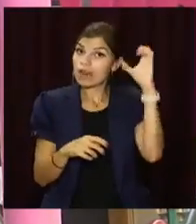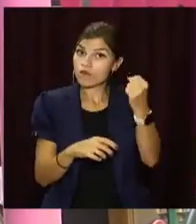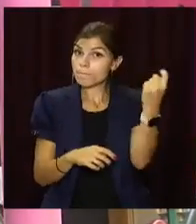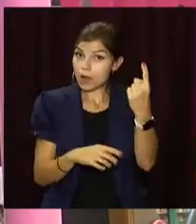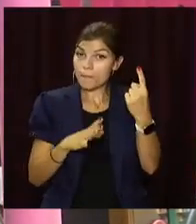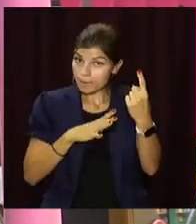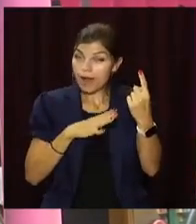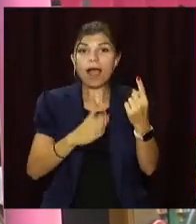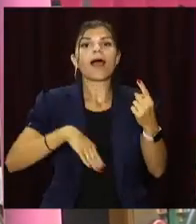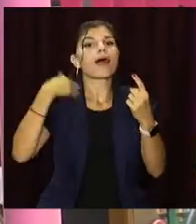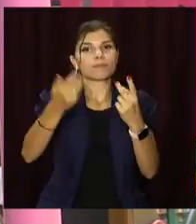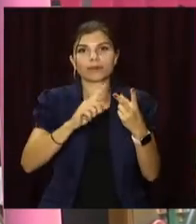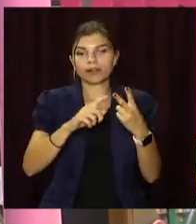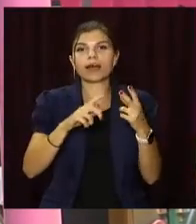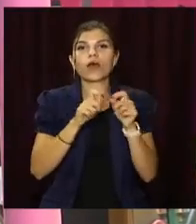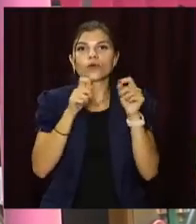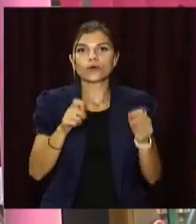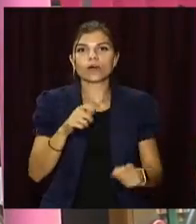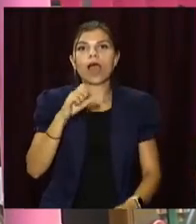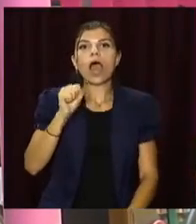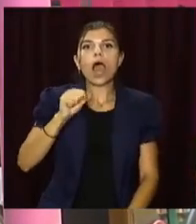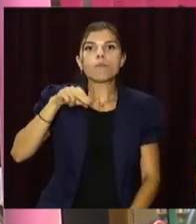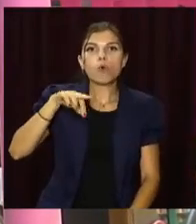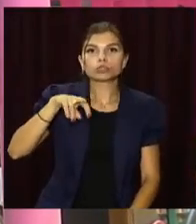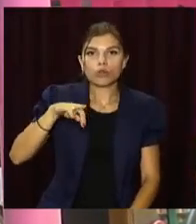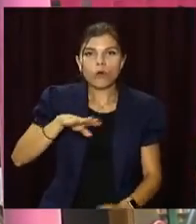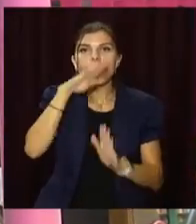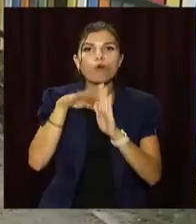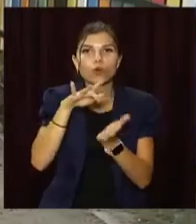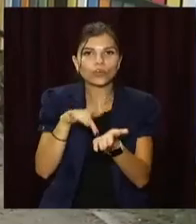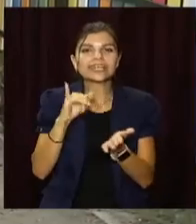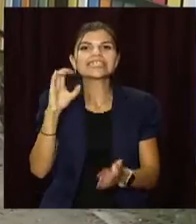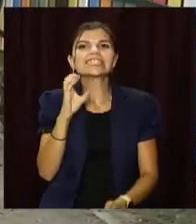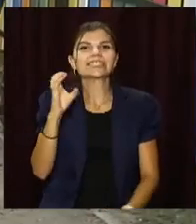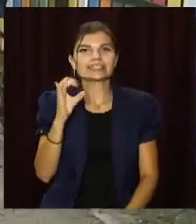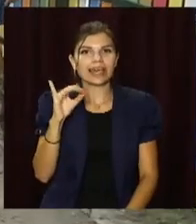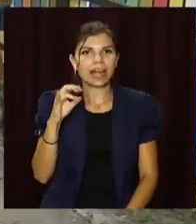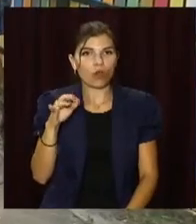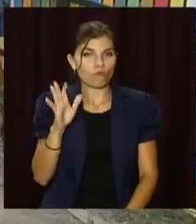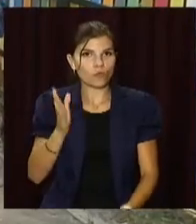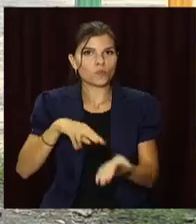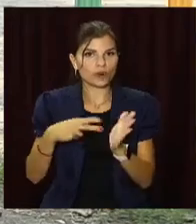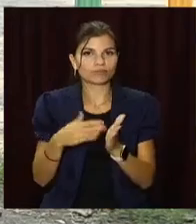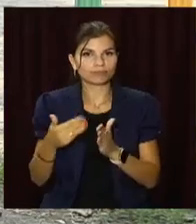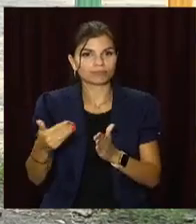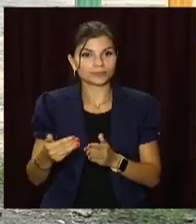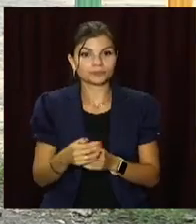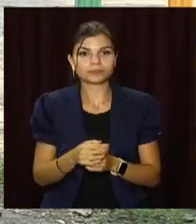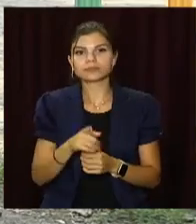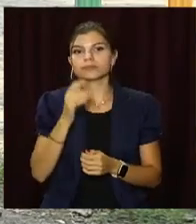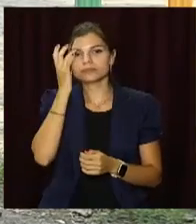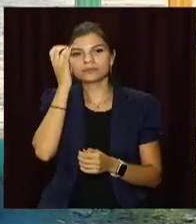Розі, а на черзі – відкриття локацій в Апостоловому, Підгородному та Синельниковому. Для